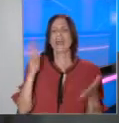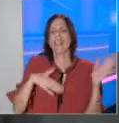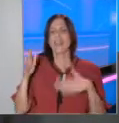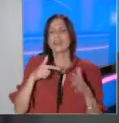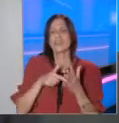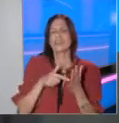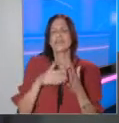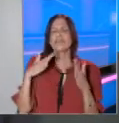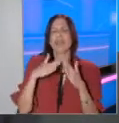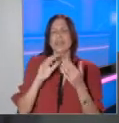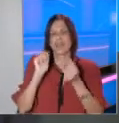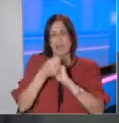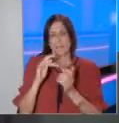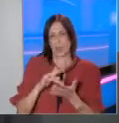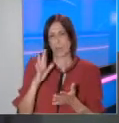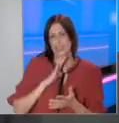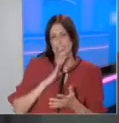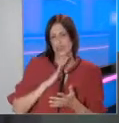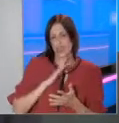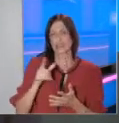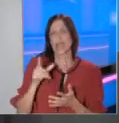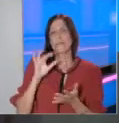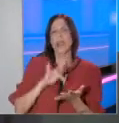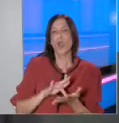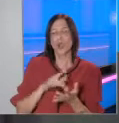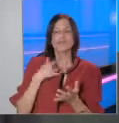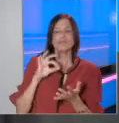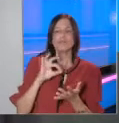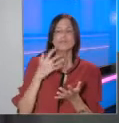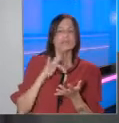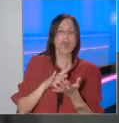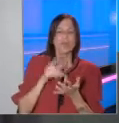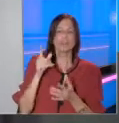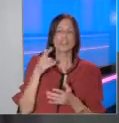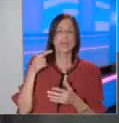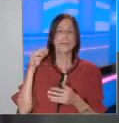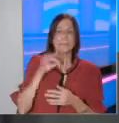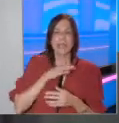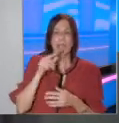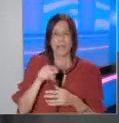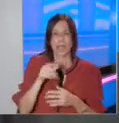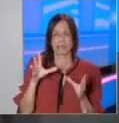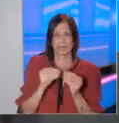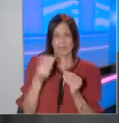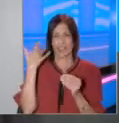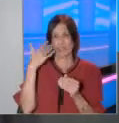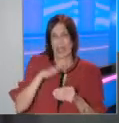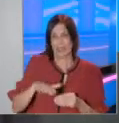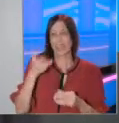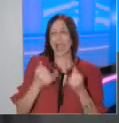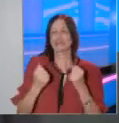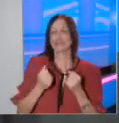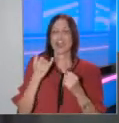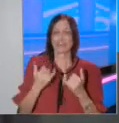להיות מקום מסוכן, לפעמים זה המקום שפגע בהם לאורך ילדותם, ועכשיו שהם סגורים עם ההורים שקשה להם